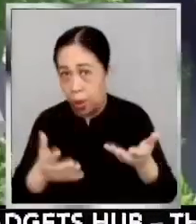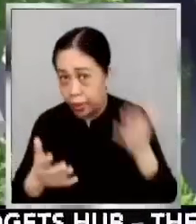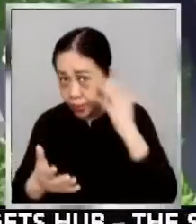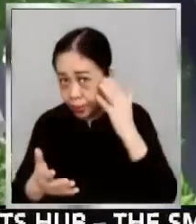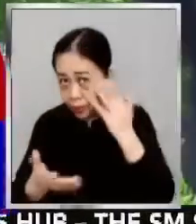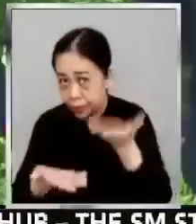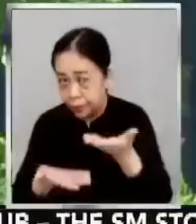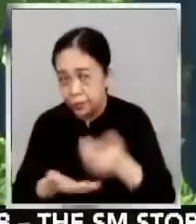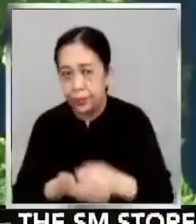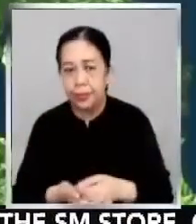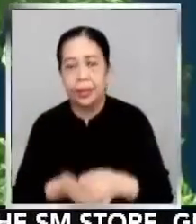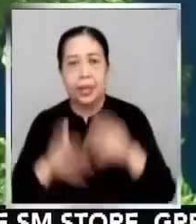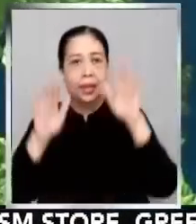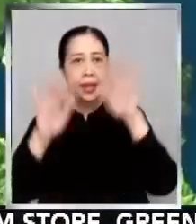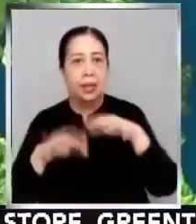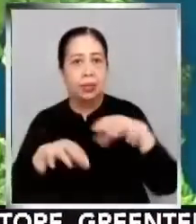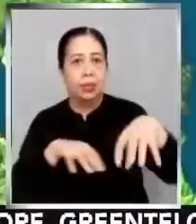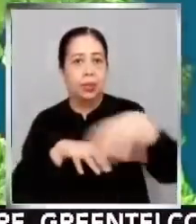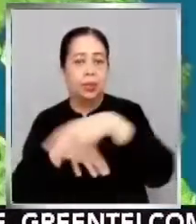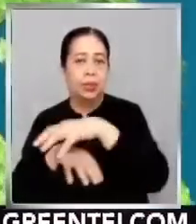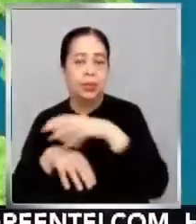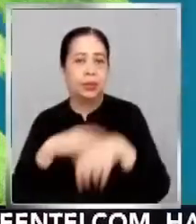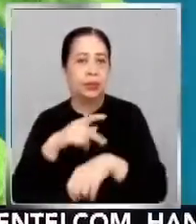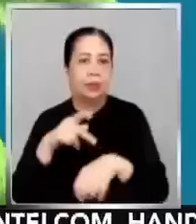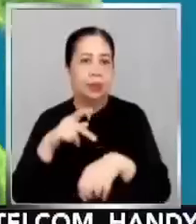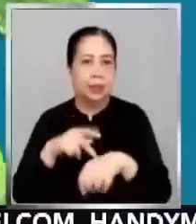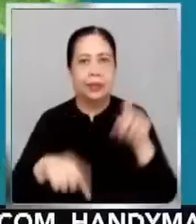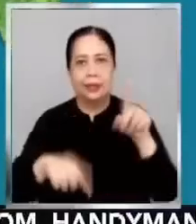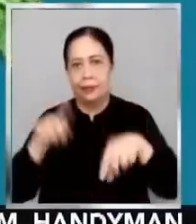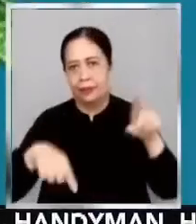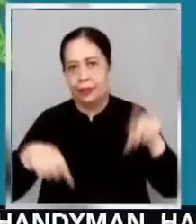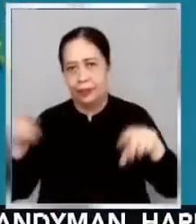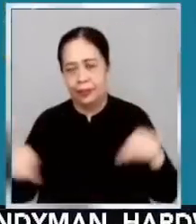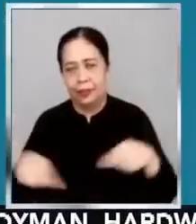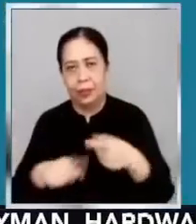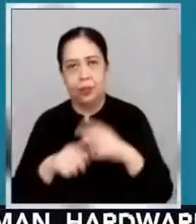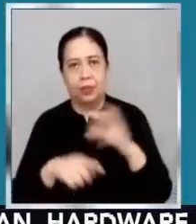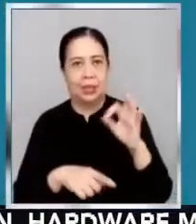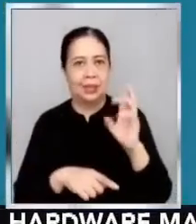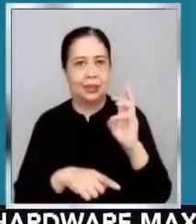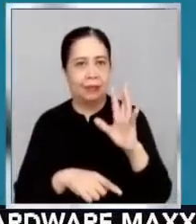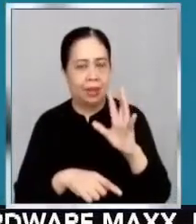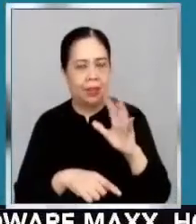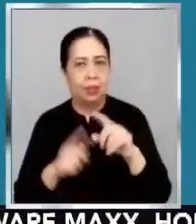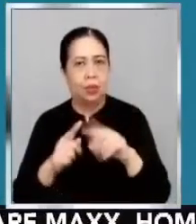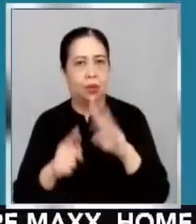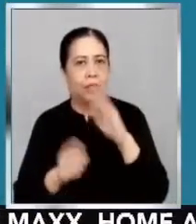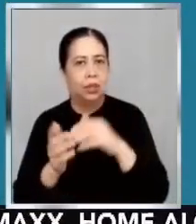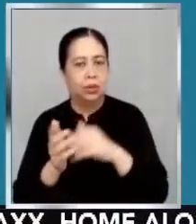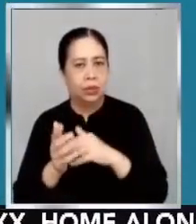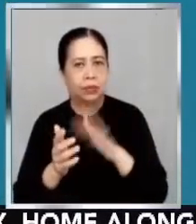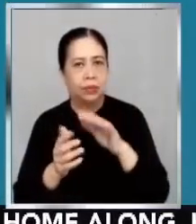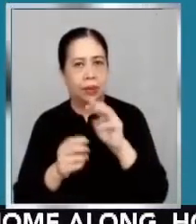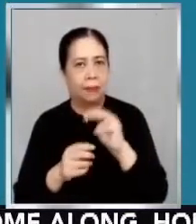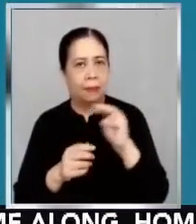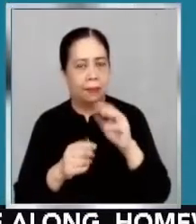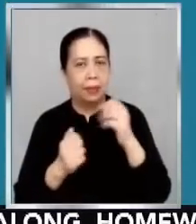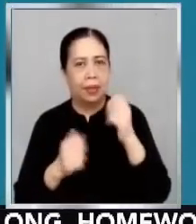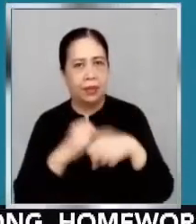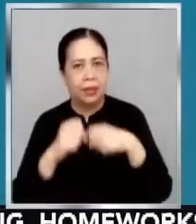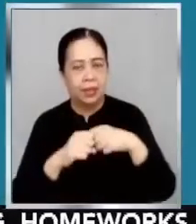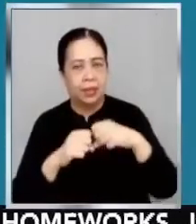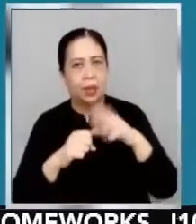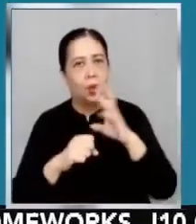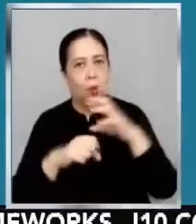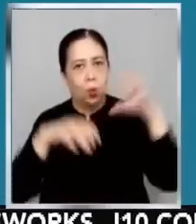Ang rainfall distribution sa ating bansa ay iba-iba. Mula 965 hanggang 4,064 millimeters kada taon.